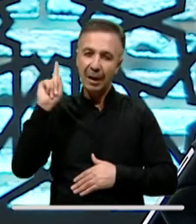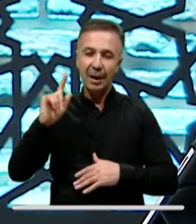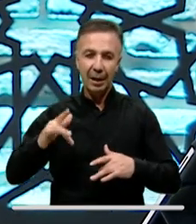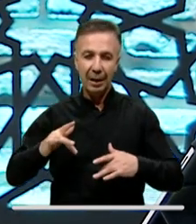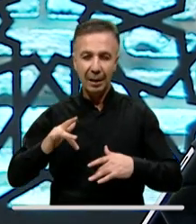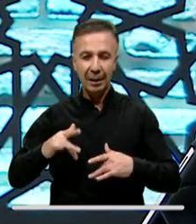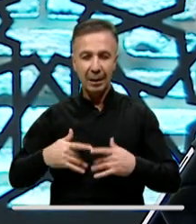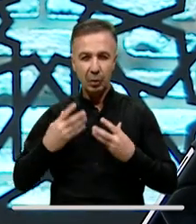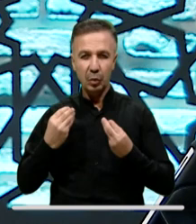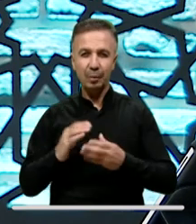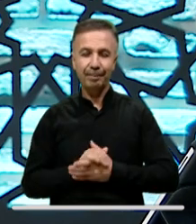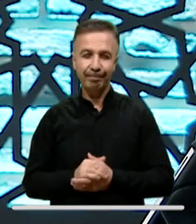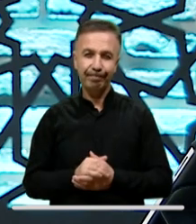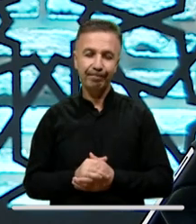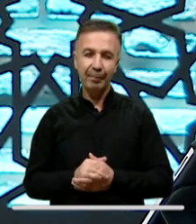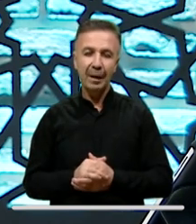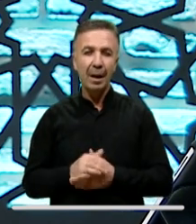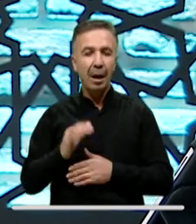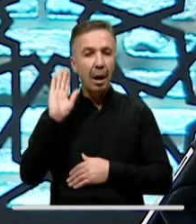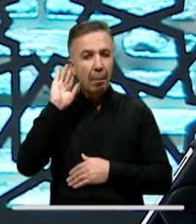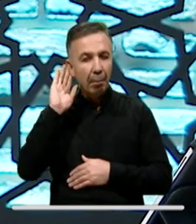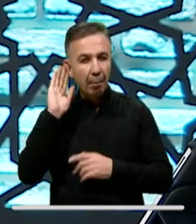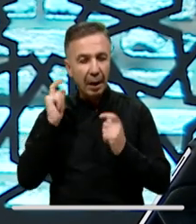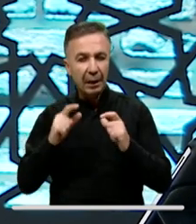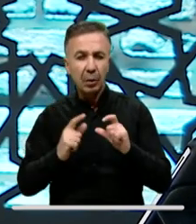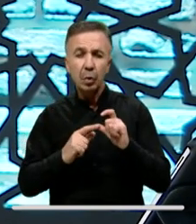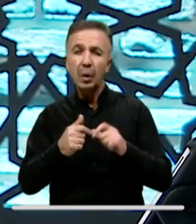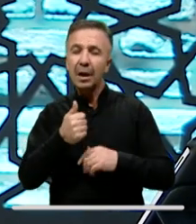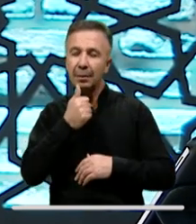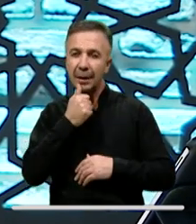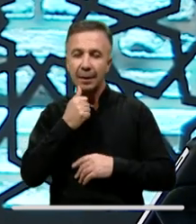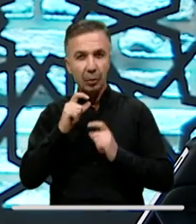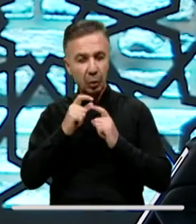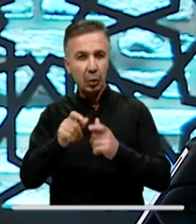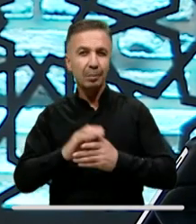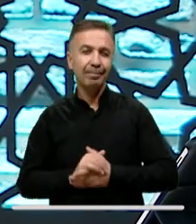afiyetten ayırmasın. Malatya'dan Suat Bey telefon attığımızda. Hoş geldiniz Suat Bey.